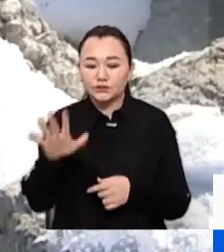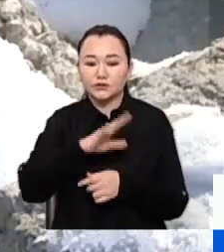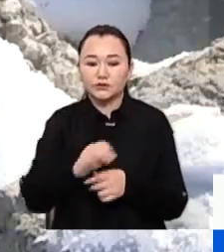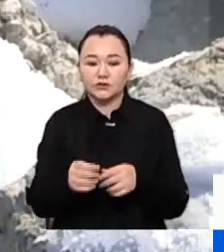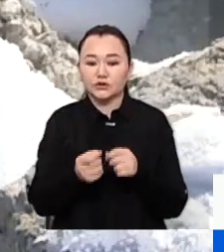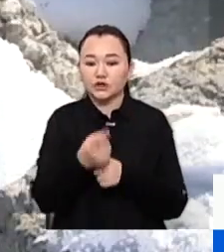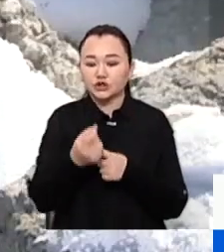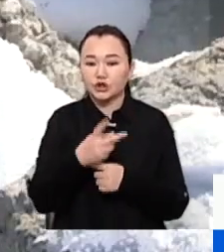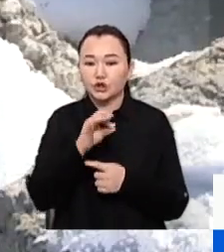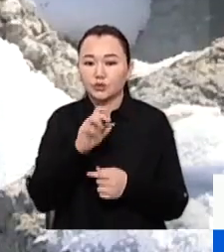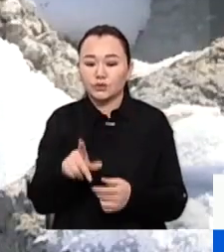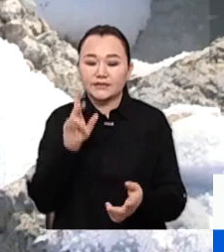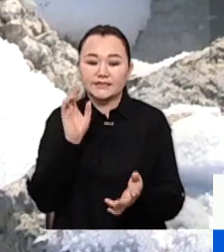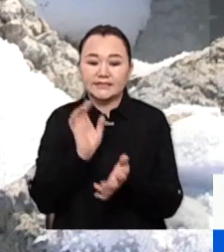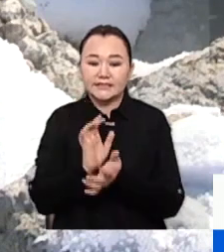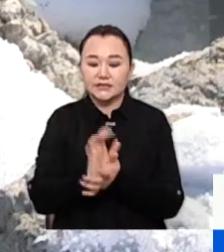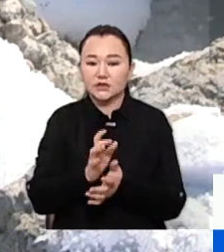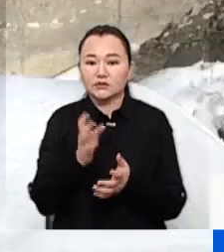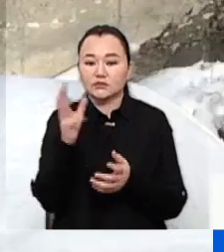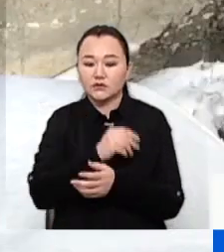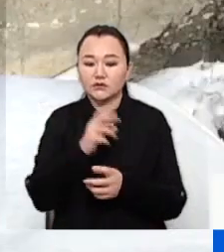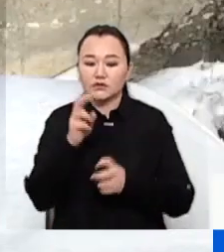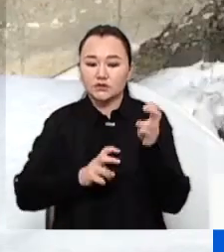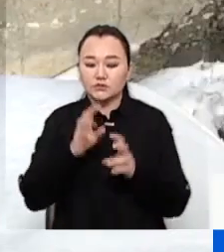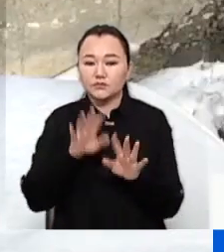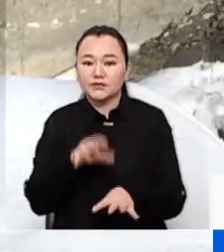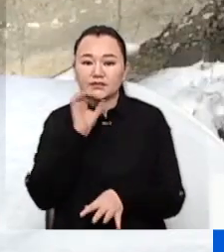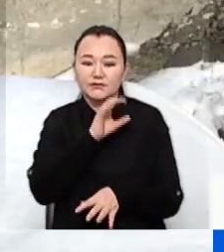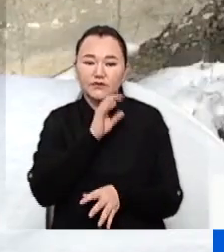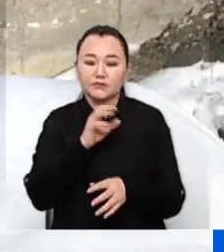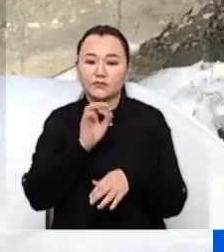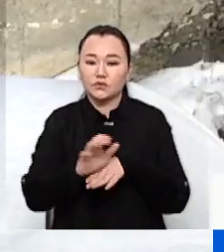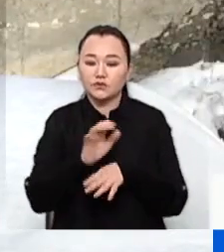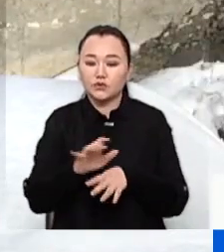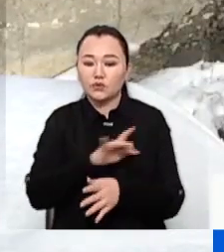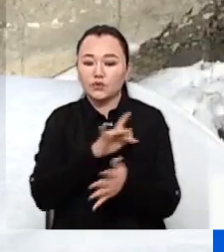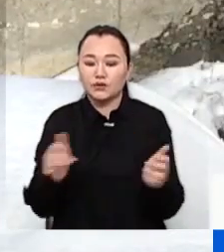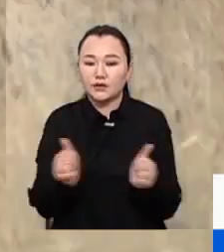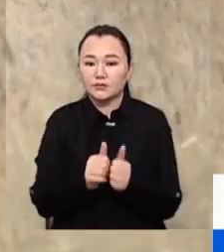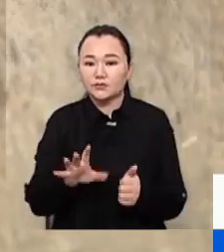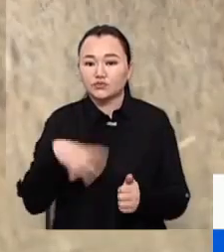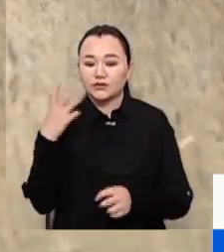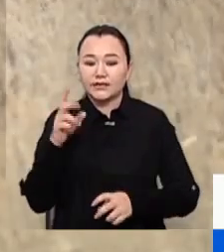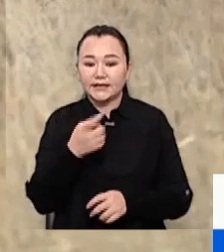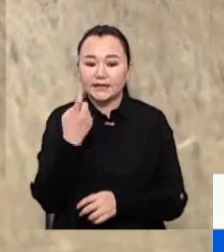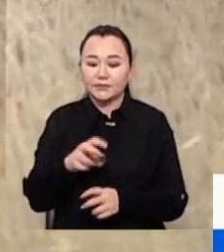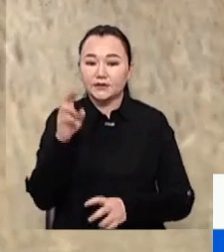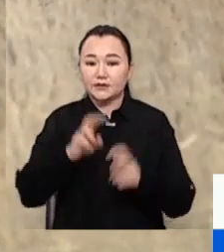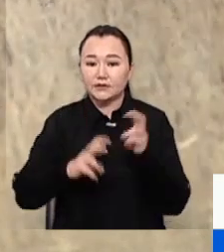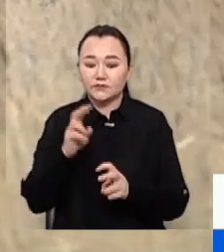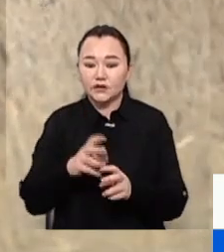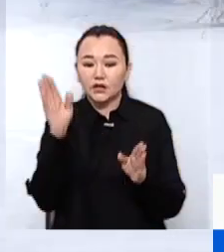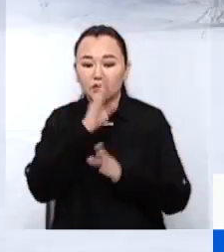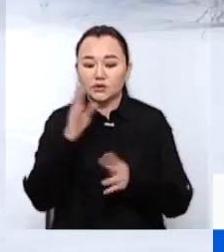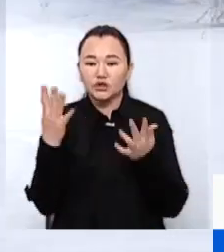очага ртутного загрязнения. Стену в грунте возводят в северной промышленной зоне города, рядом с бывшим химическим заводом.